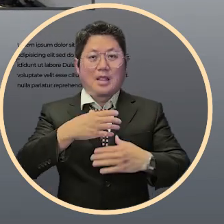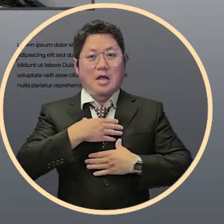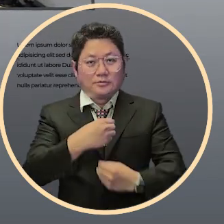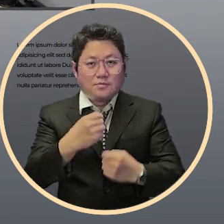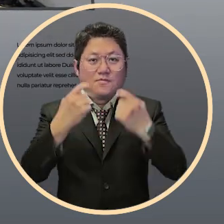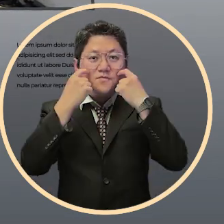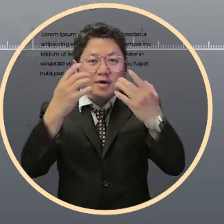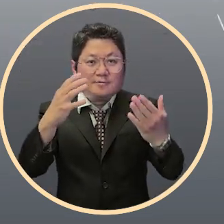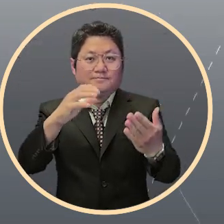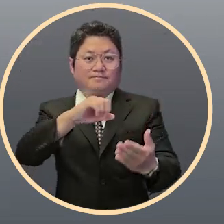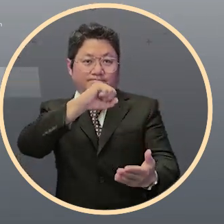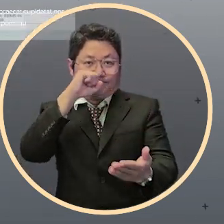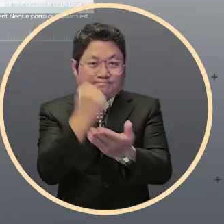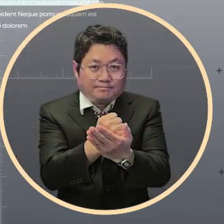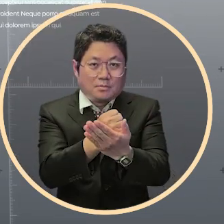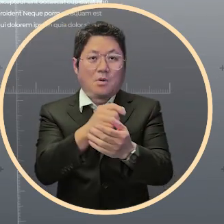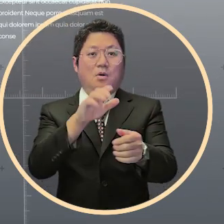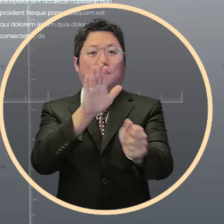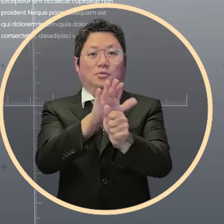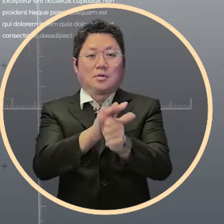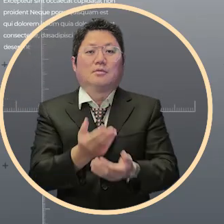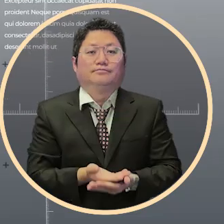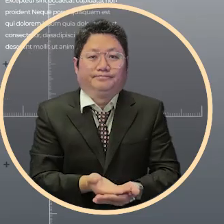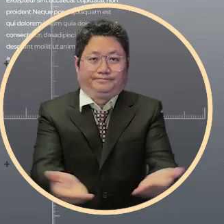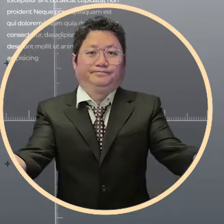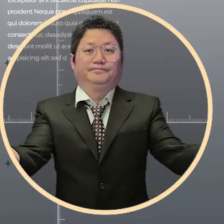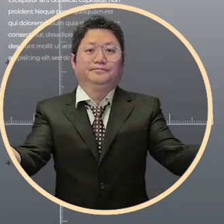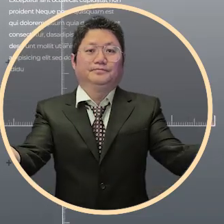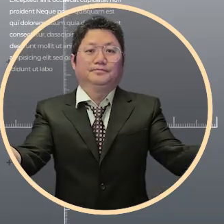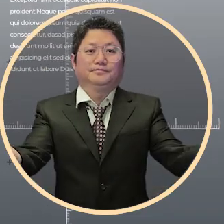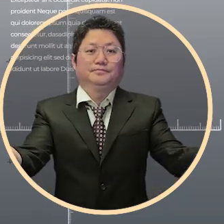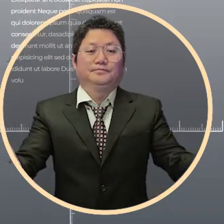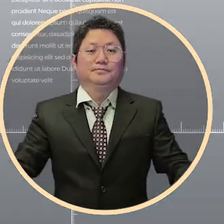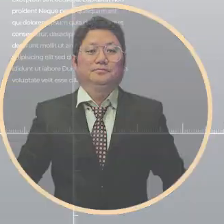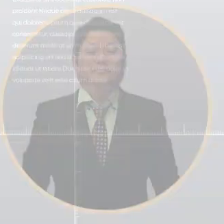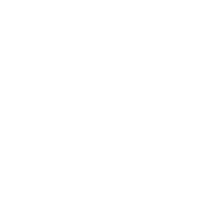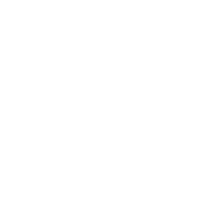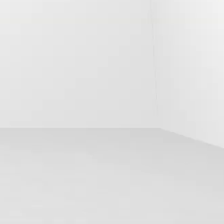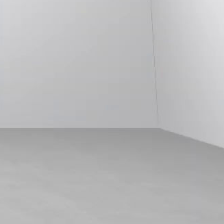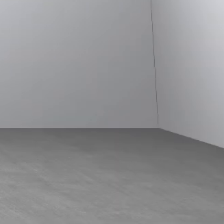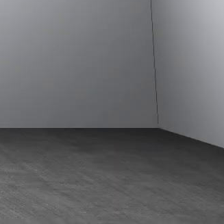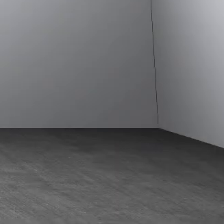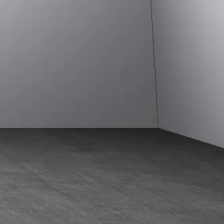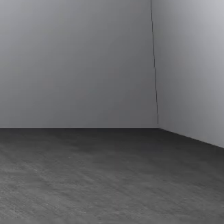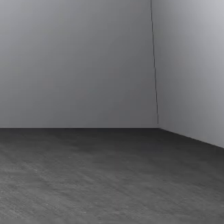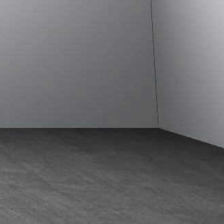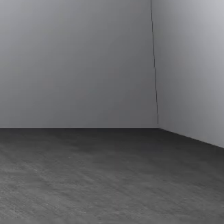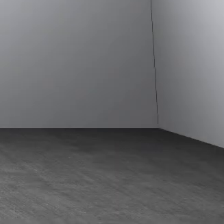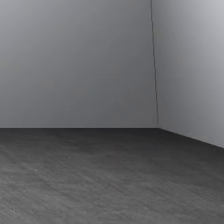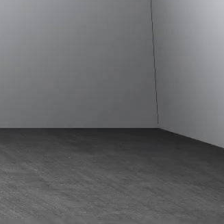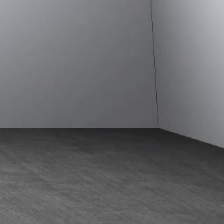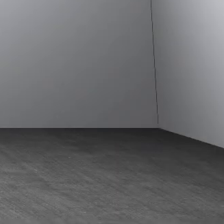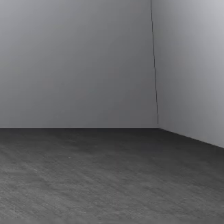통해 안전성이 확인된 양질의 보조기기를 교부하고 있습니다.